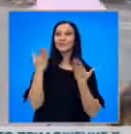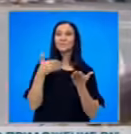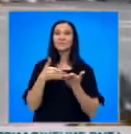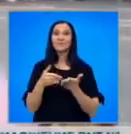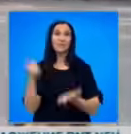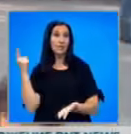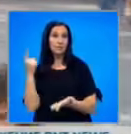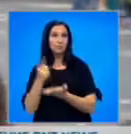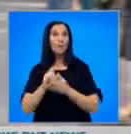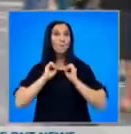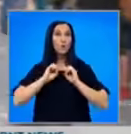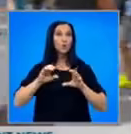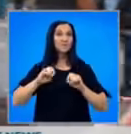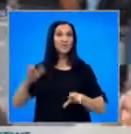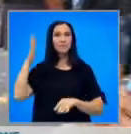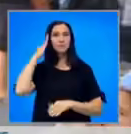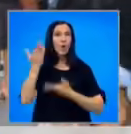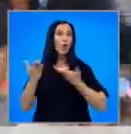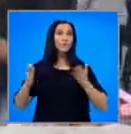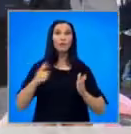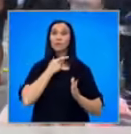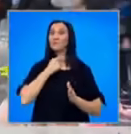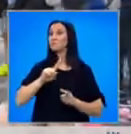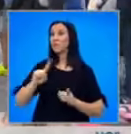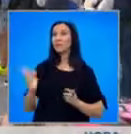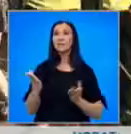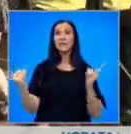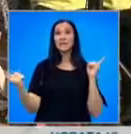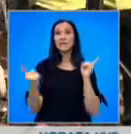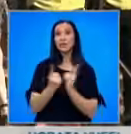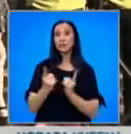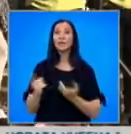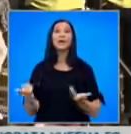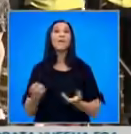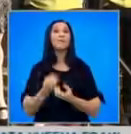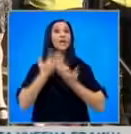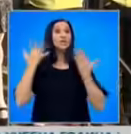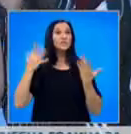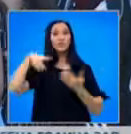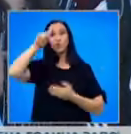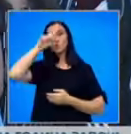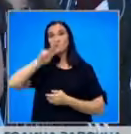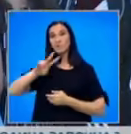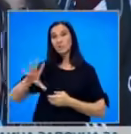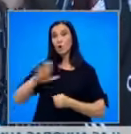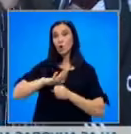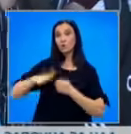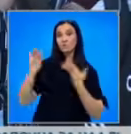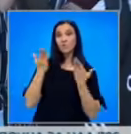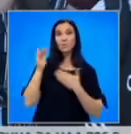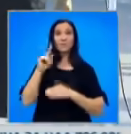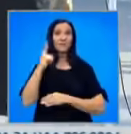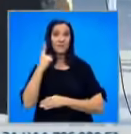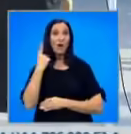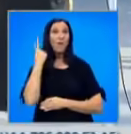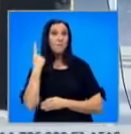Заради разпорежданията на просветния министър, отделните випуски да не се срещат помежду си, тържеството в столичното 25-то основно училище беше само